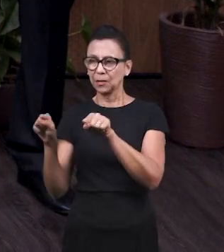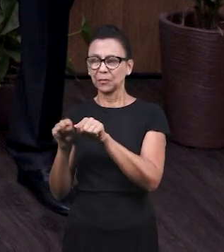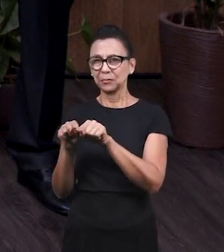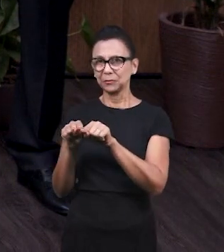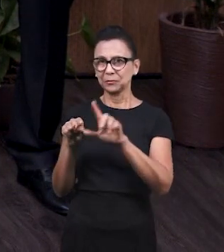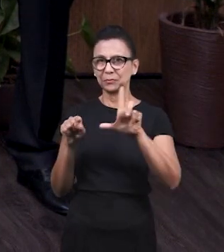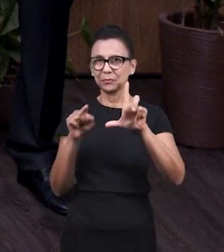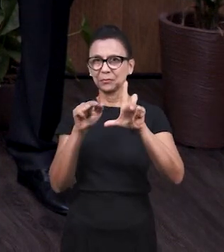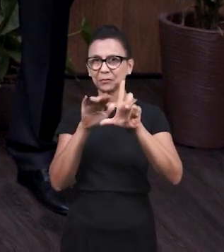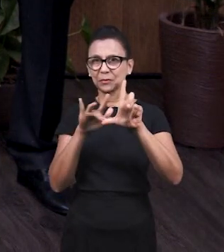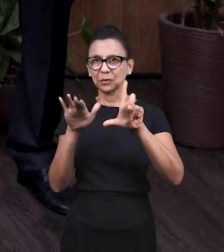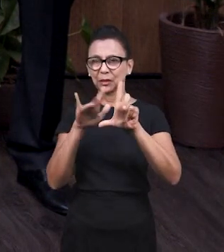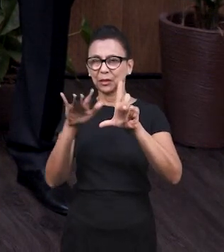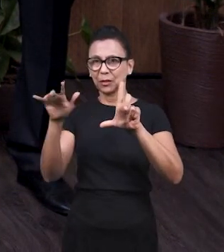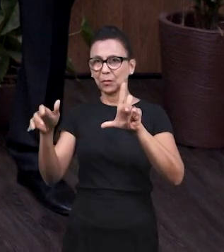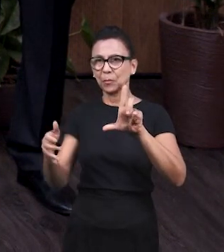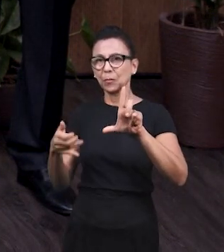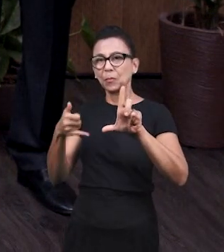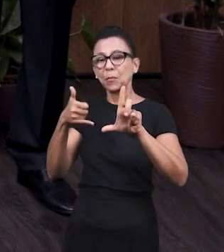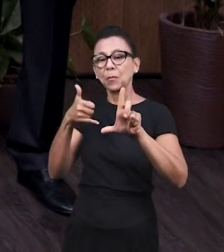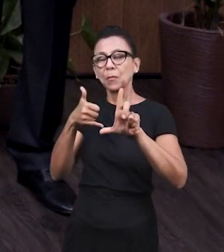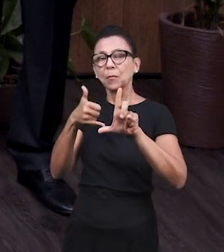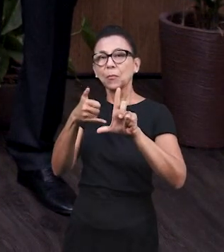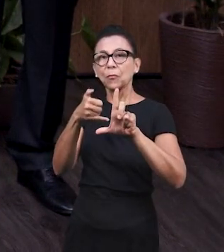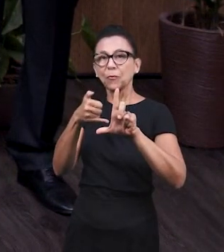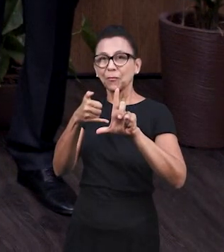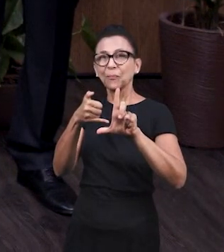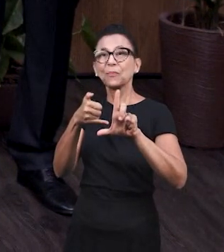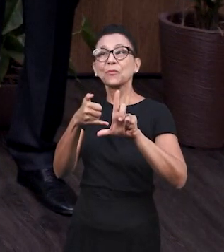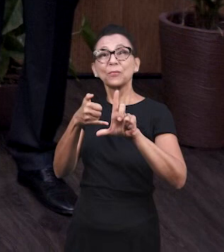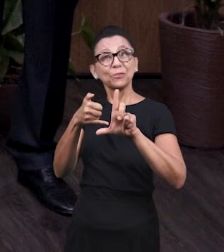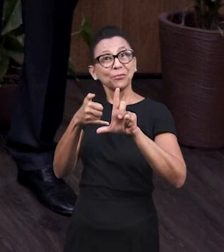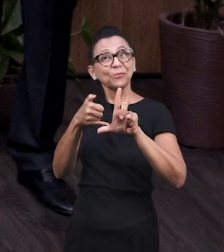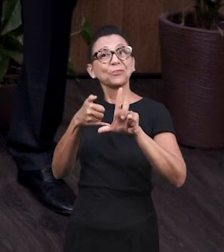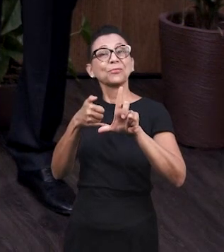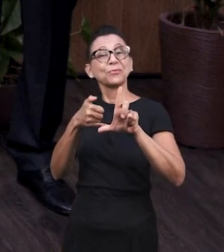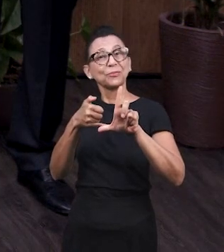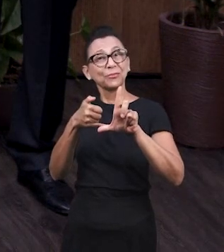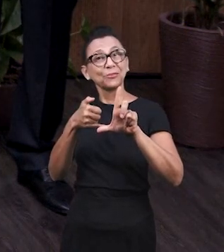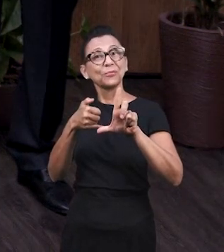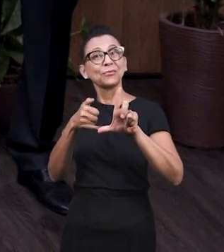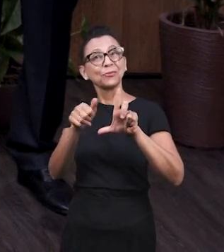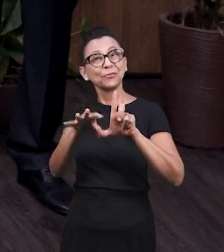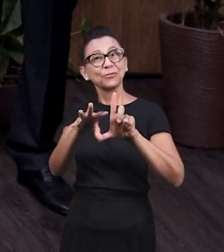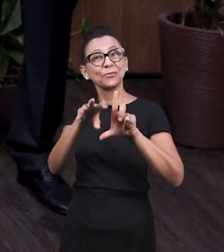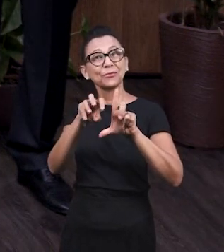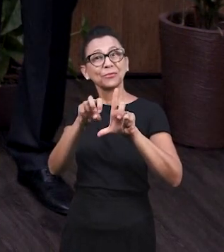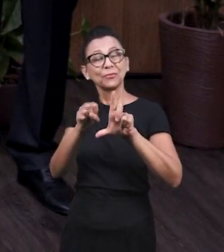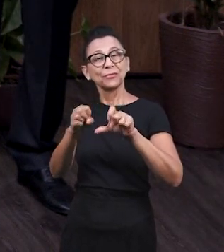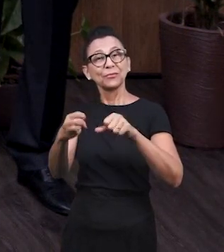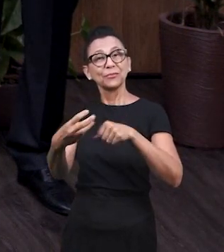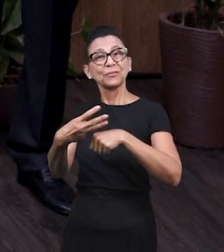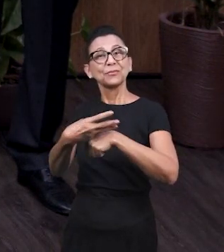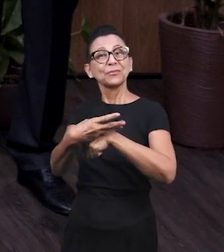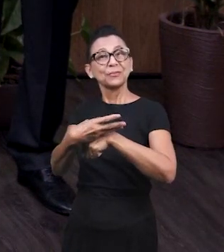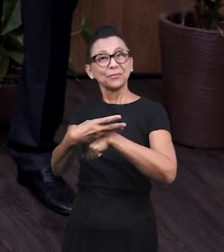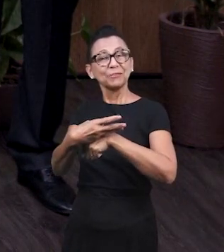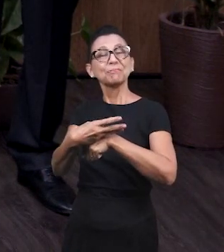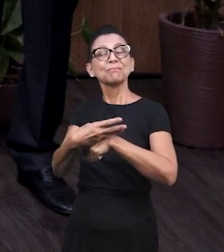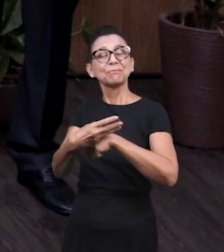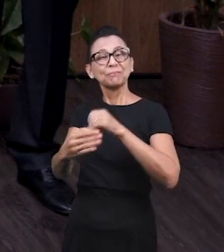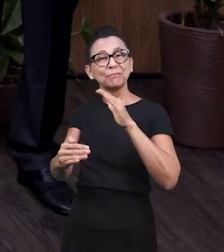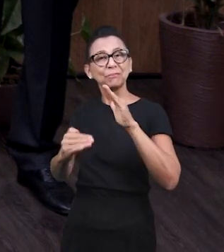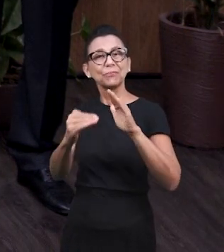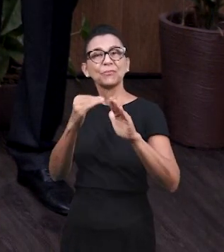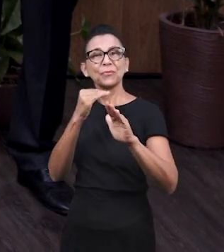QR code qui est montré ici à l'écran et cette question vous sera envoyée par WhatsApp afin